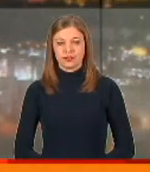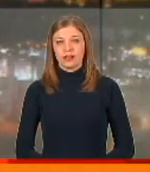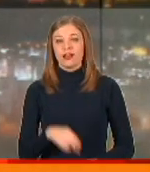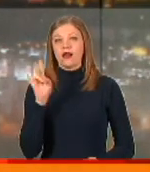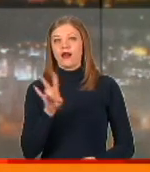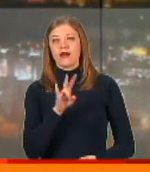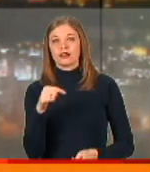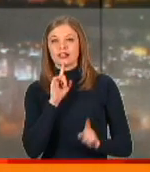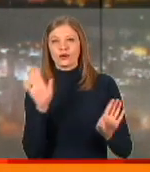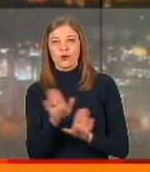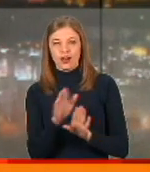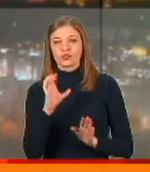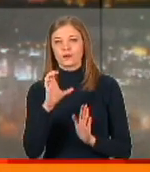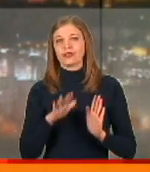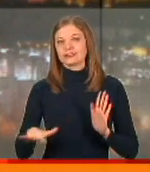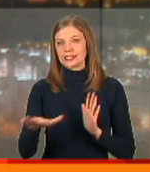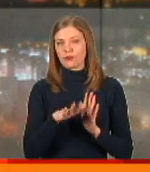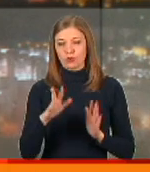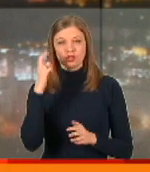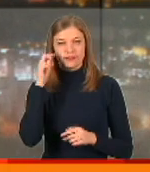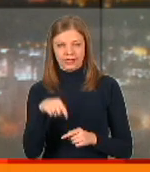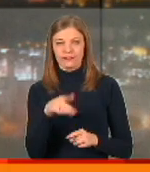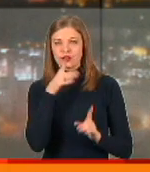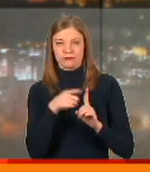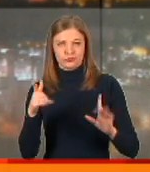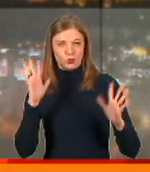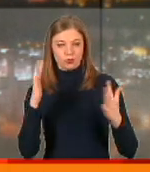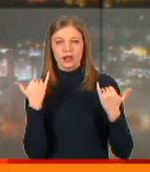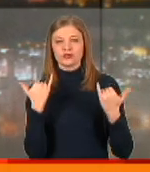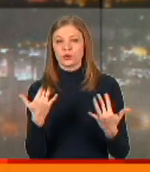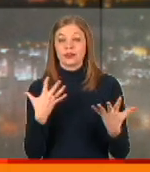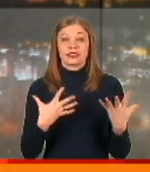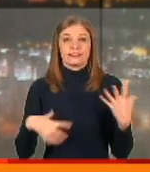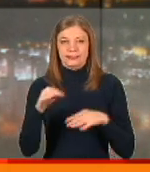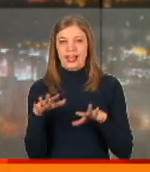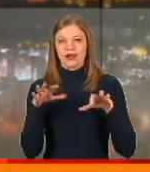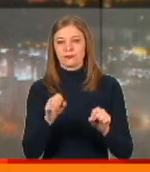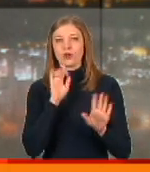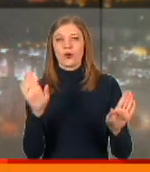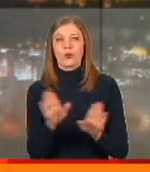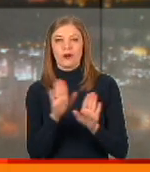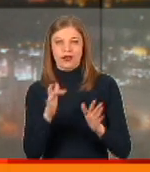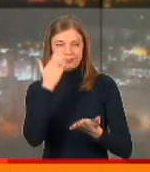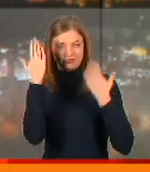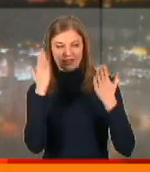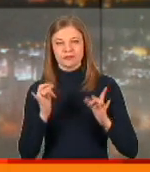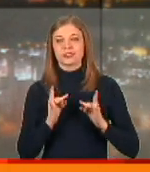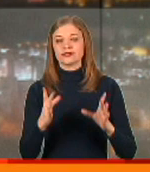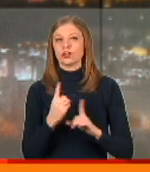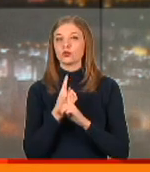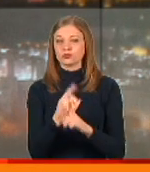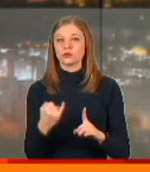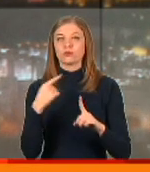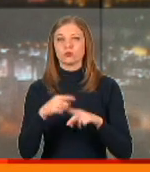Колядки і народні забави. Софійська площа в Києві – осередок зимових гулянь. Сьогодні все заполонили колядники з вертепами та свято супроводжували